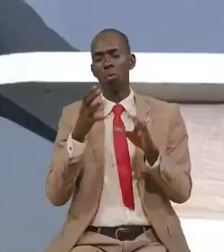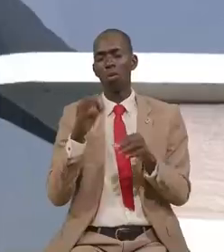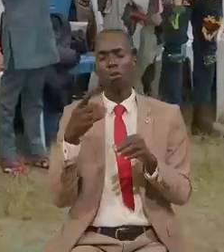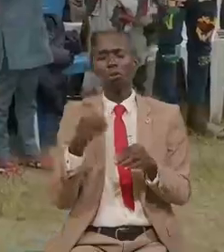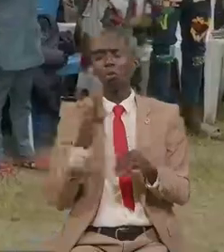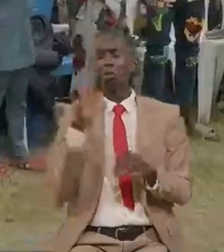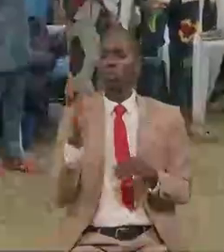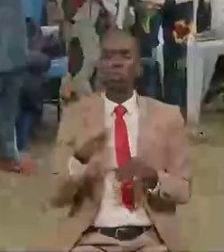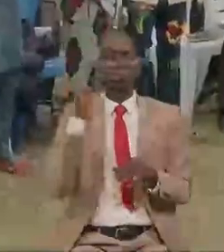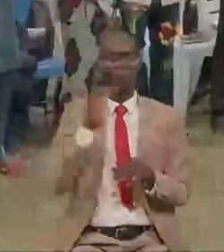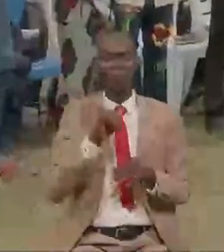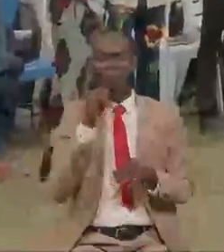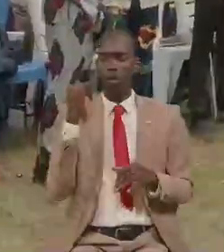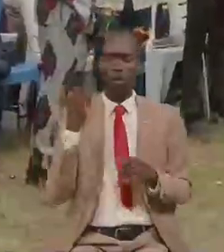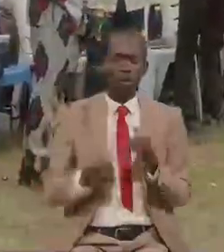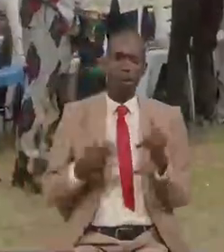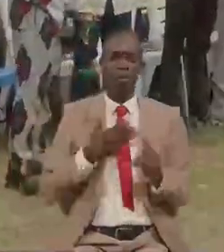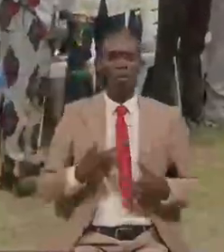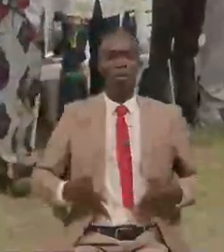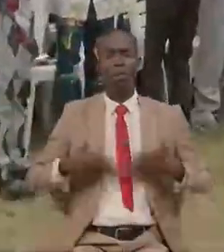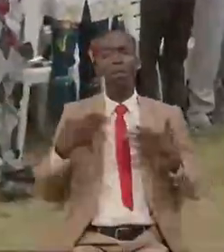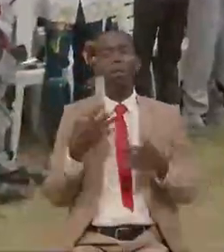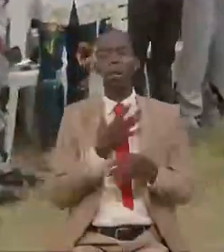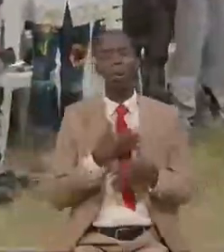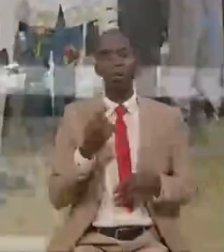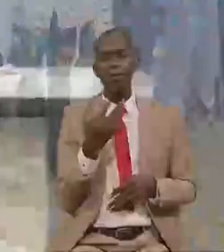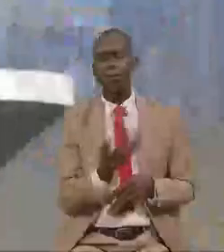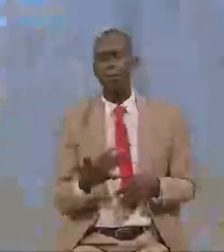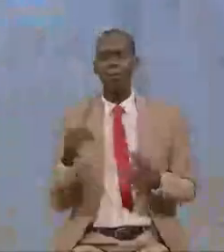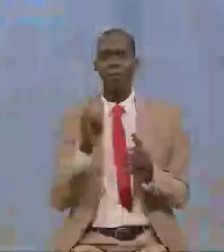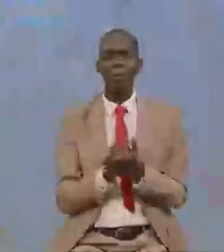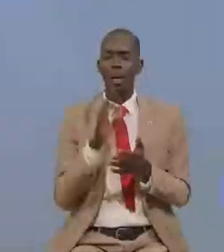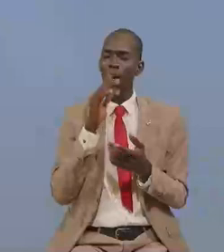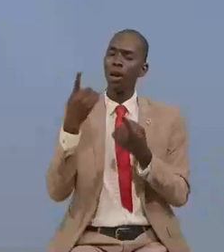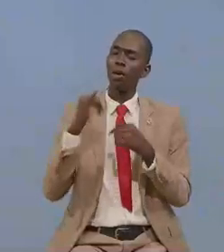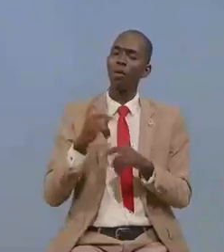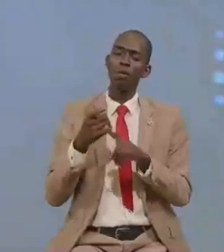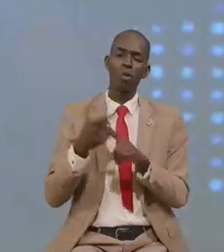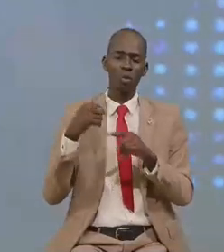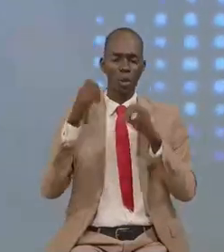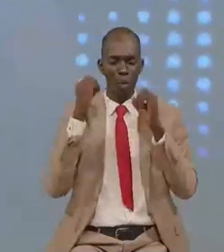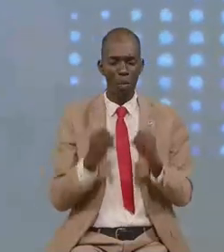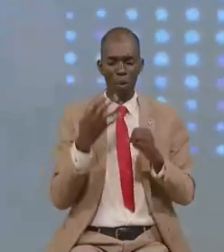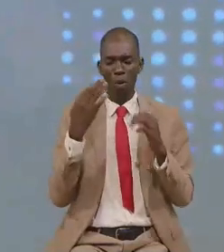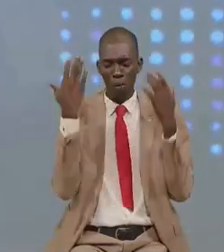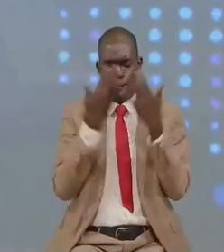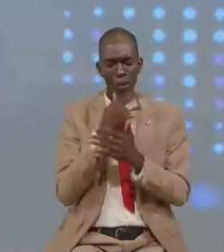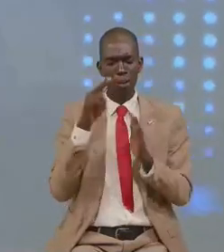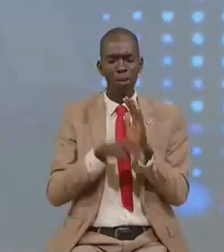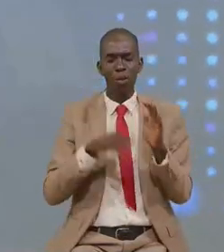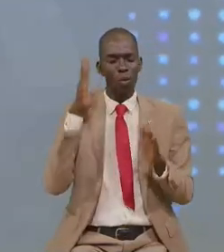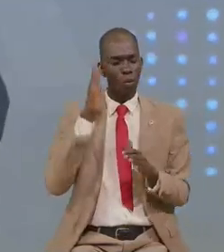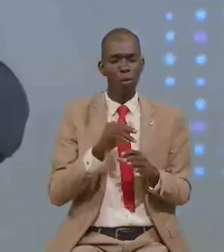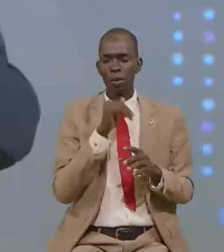écouter ta vie. Et les choses qui viennent des puissants des ténèbres ne vont